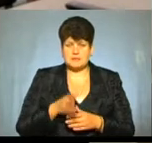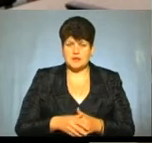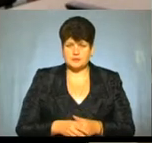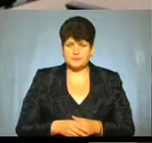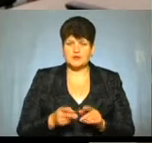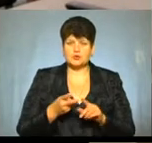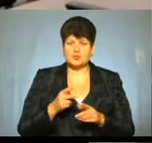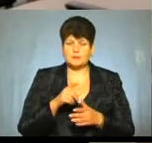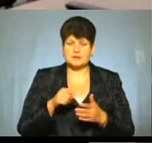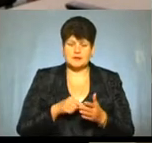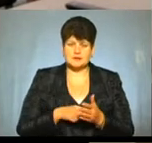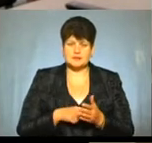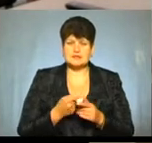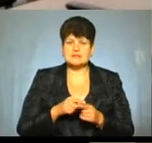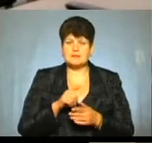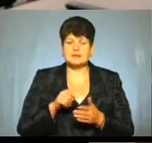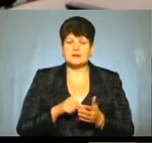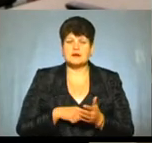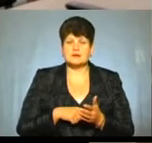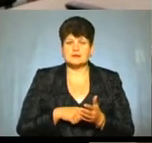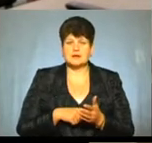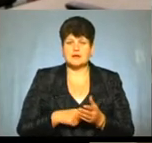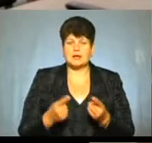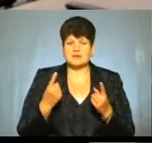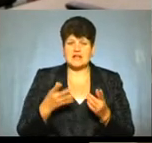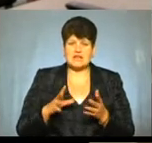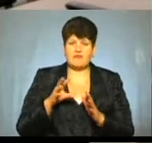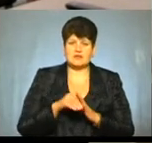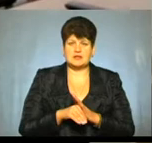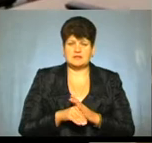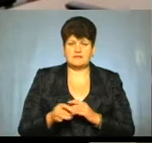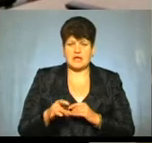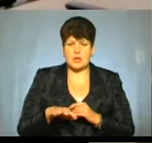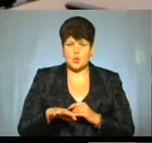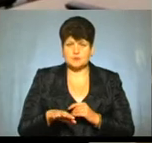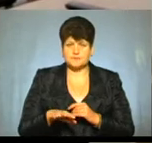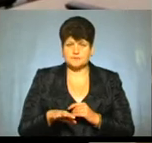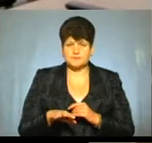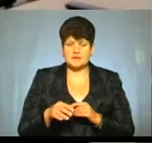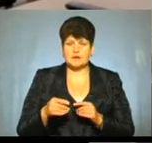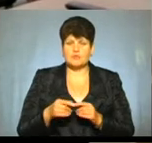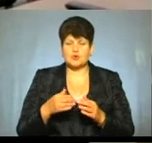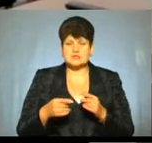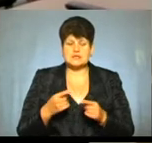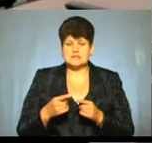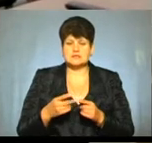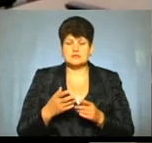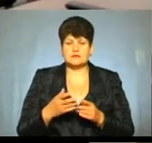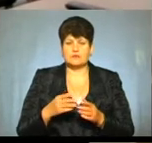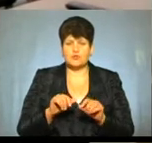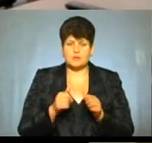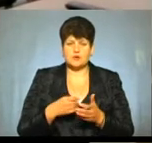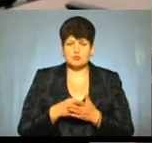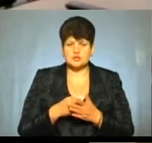платою. Друге питання – це питання капітальних вкладень в регіон. І в процесі формування